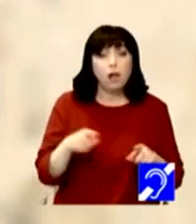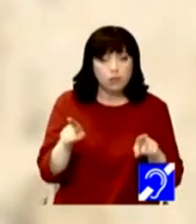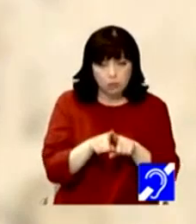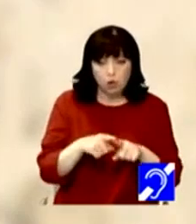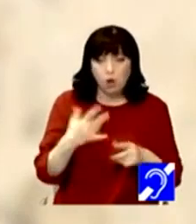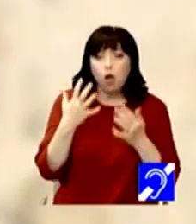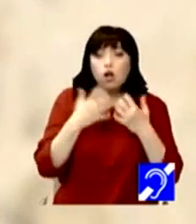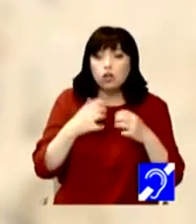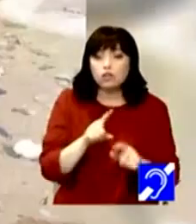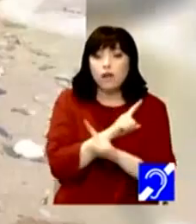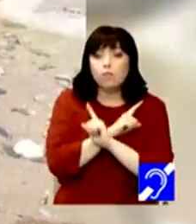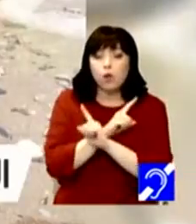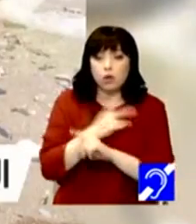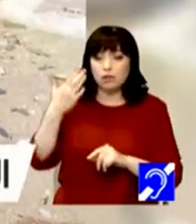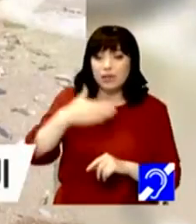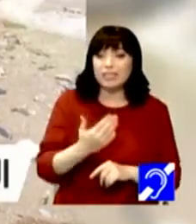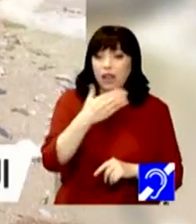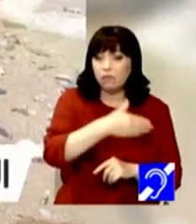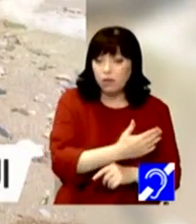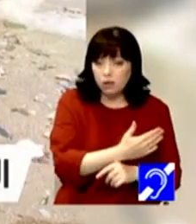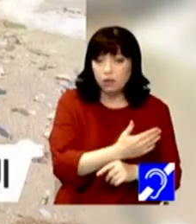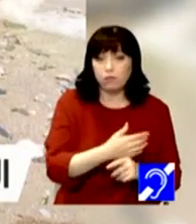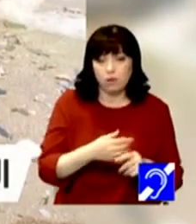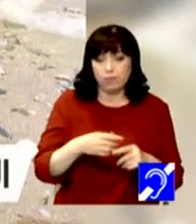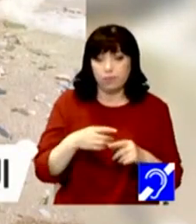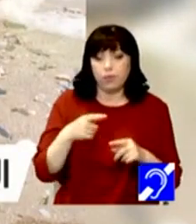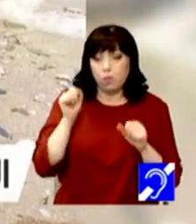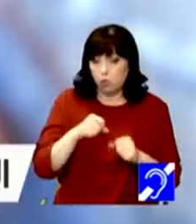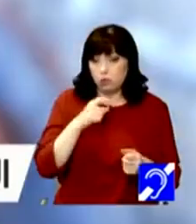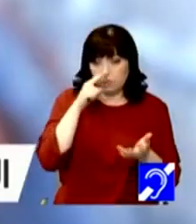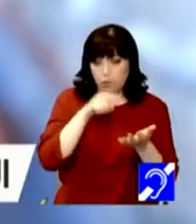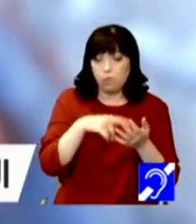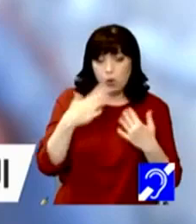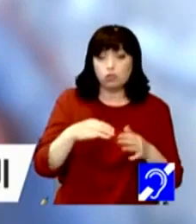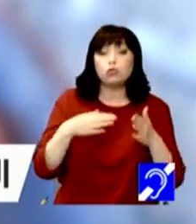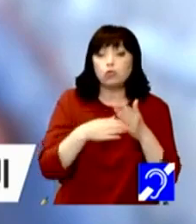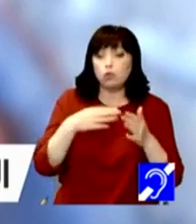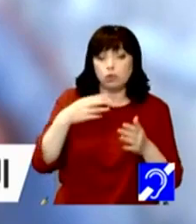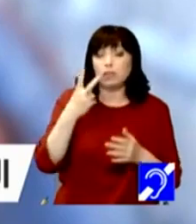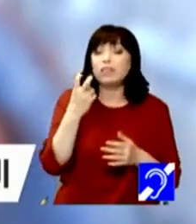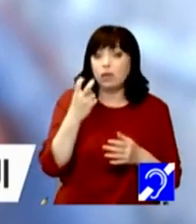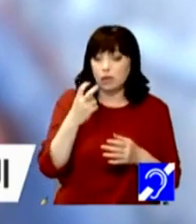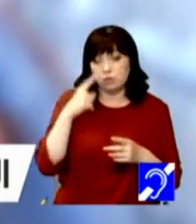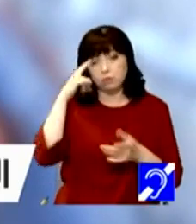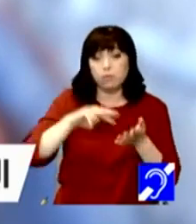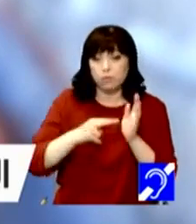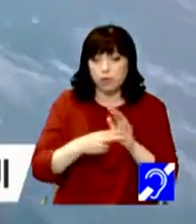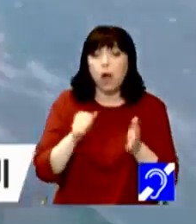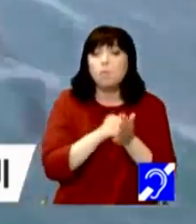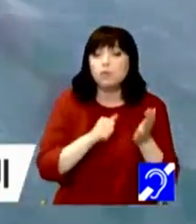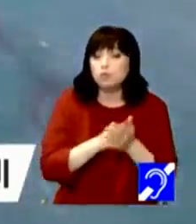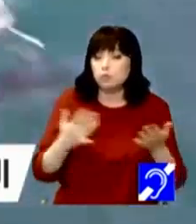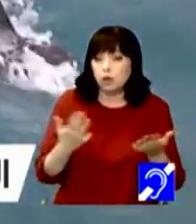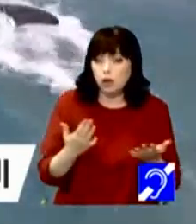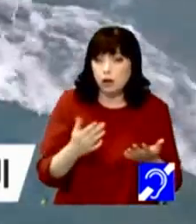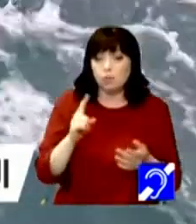numărul delfinilor morți care vor fi aduși de valuri pe malurile noastre ar putea ajunge chiar la 200. Cercetătorii analizează cauzele, mai ales